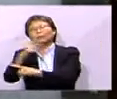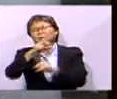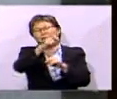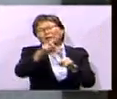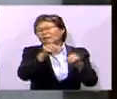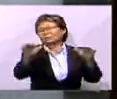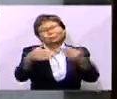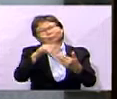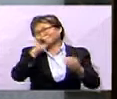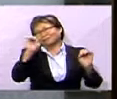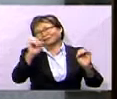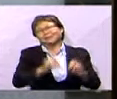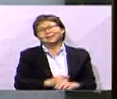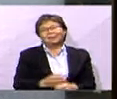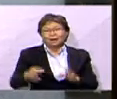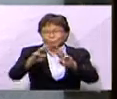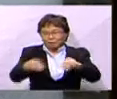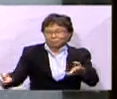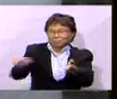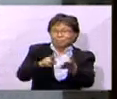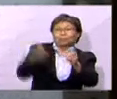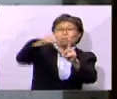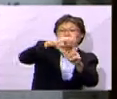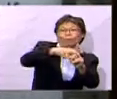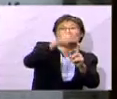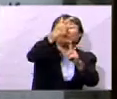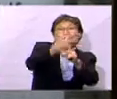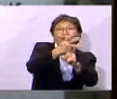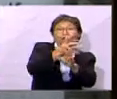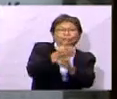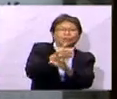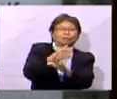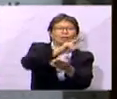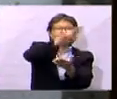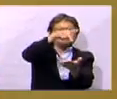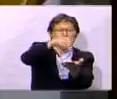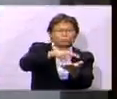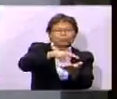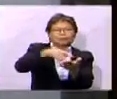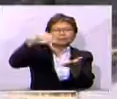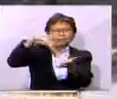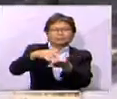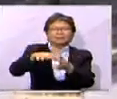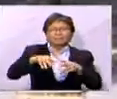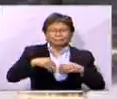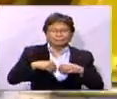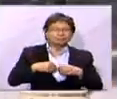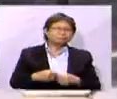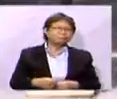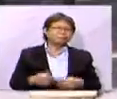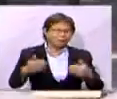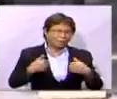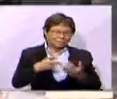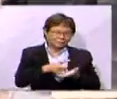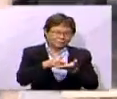membuat permohonan 3 bulan dari tempoh pendaftaran di pusat-pusat pengajian yang diterimalah. Dengan adanya